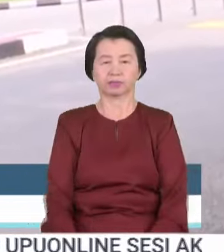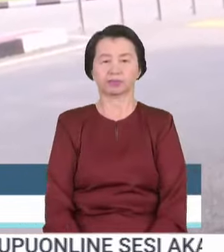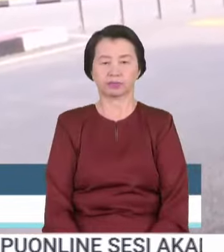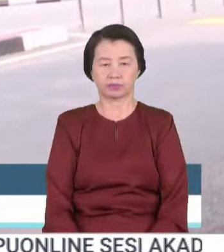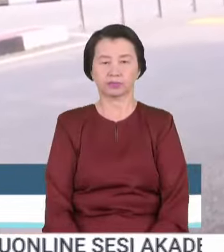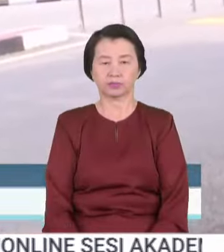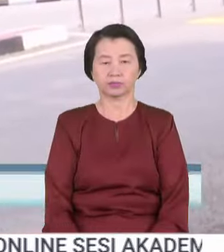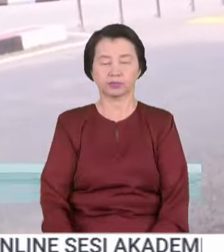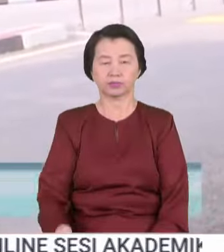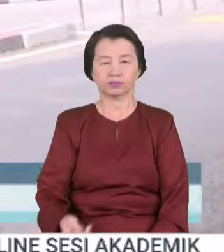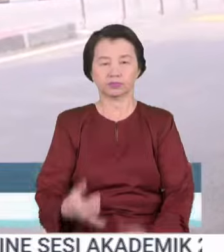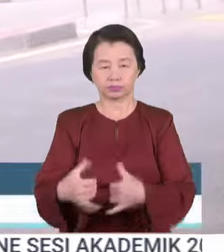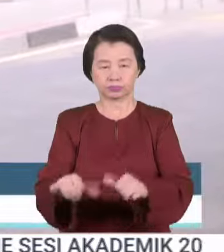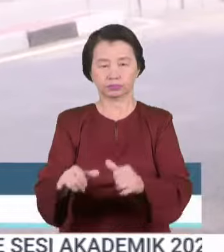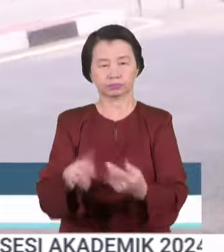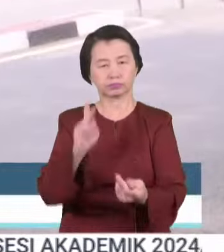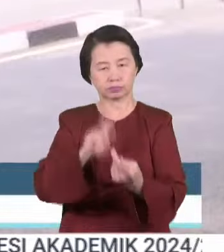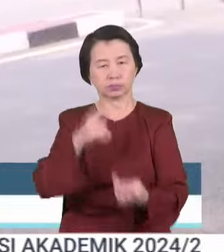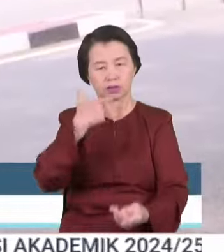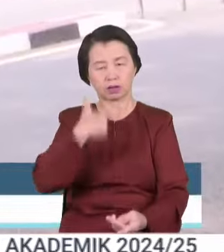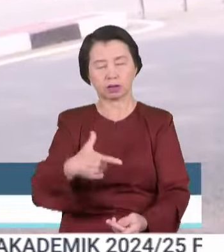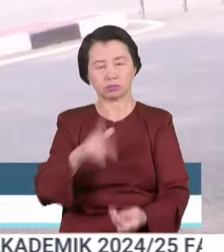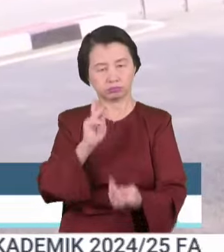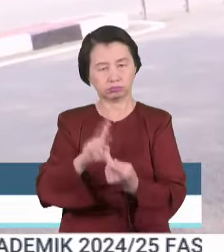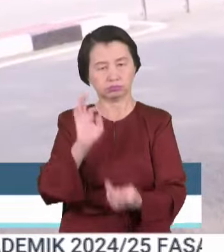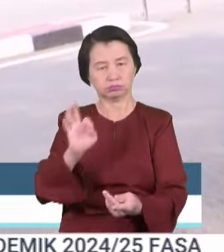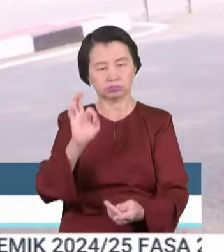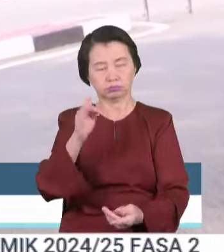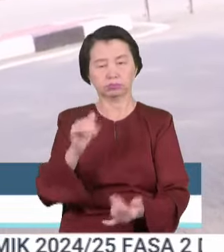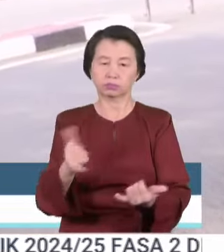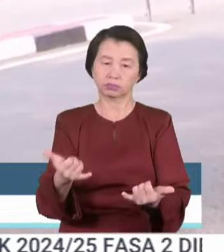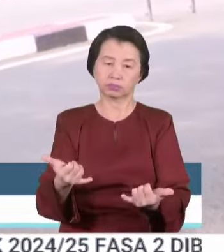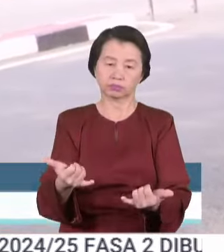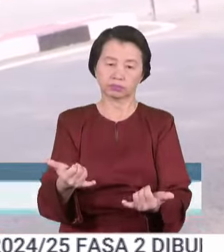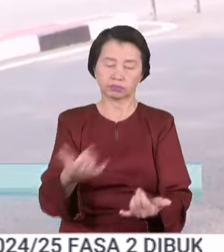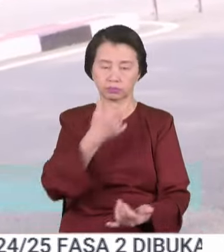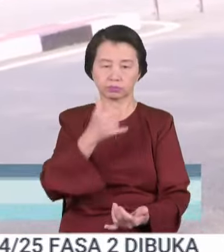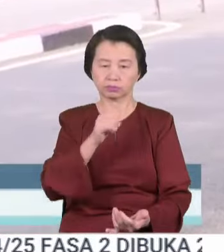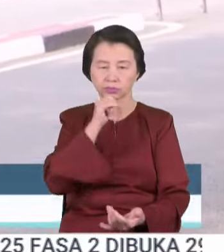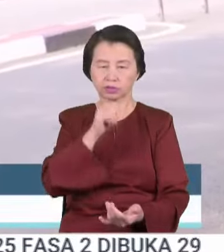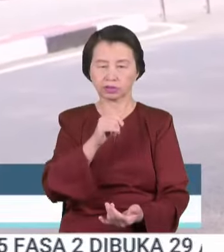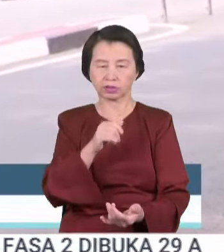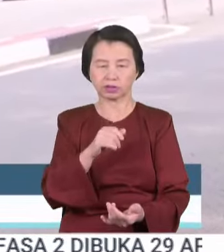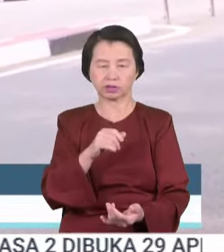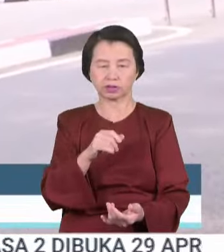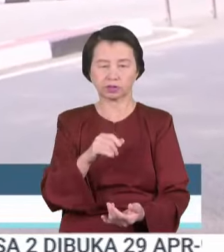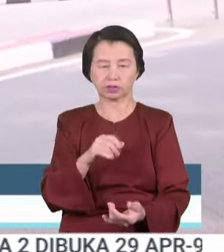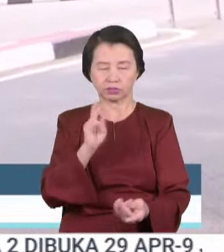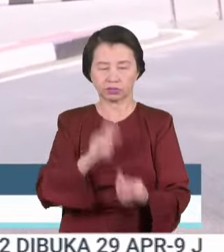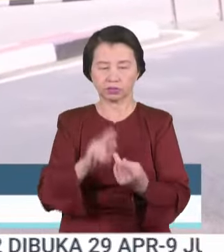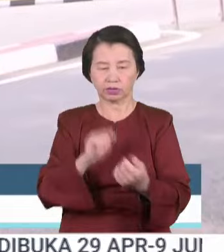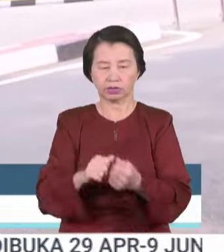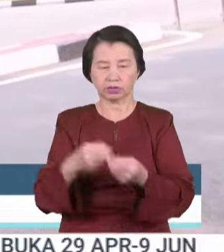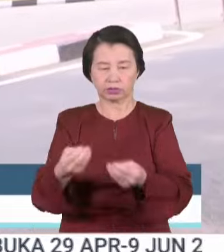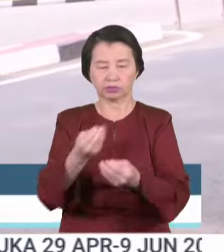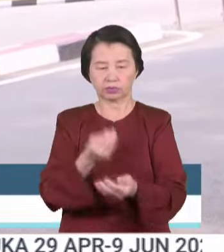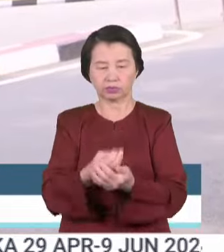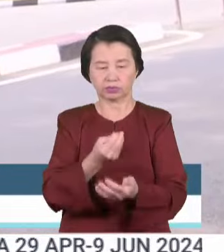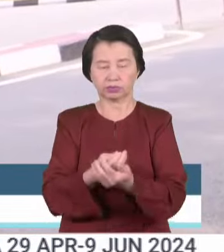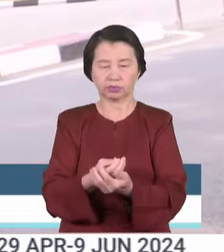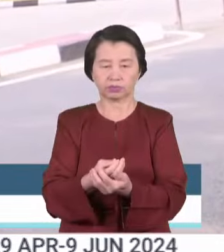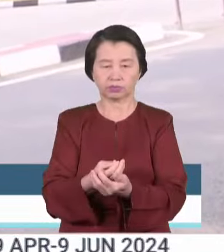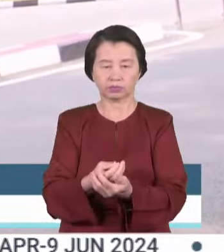terisi lama masih lagi relevan untuk saya rasa QR code tak sesuai untuk bagi duit raya ni.